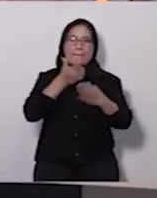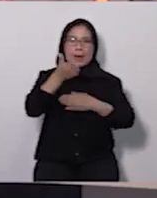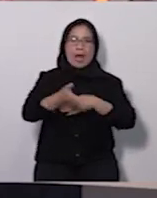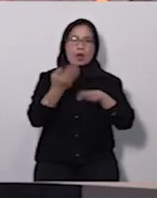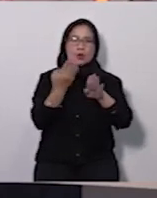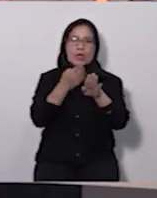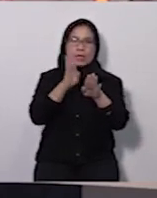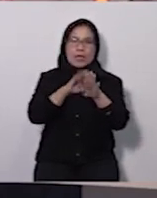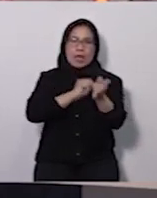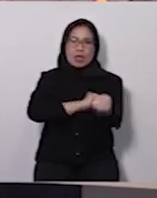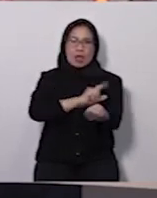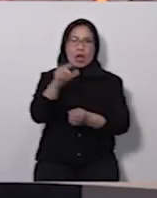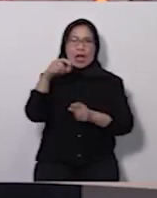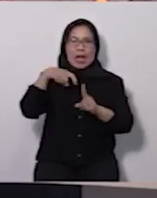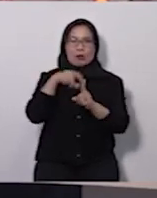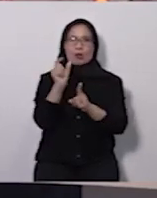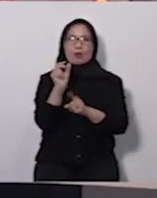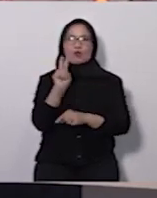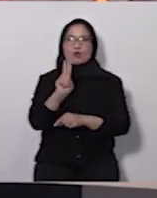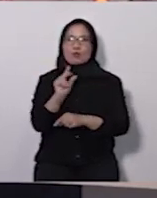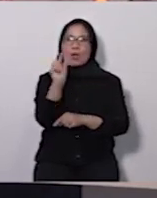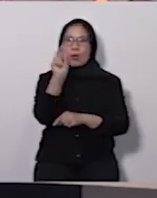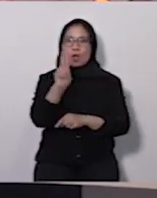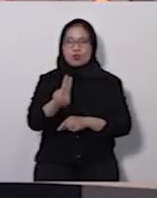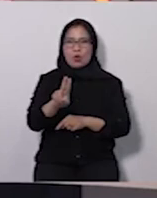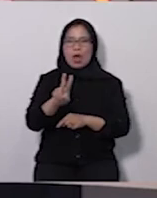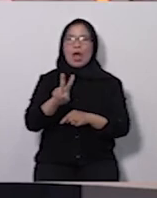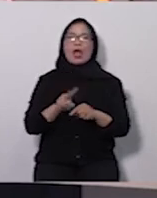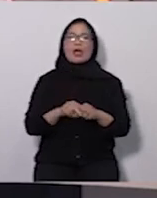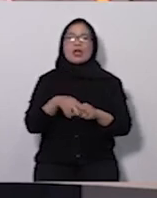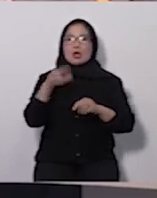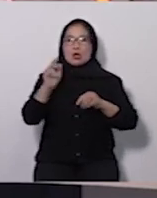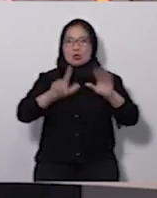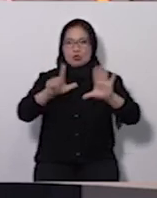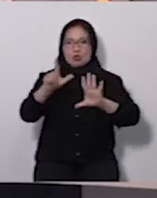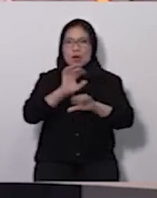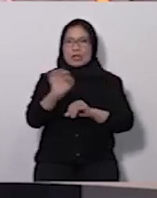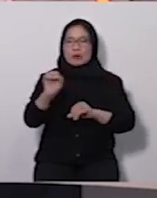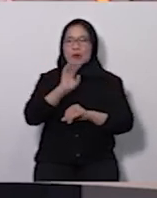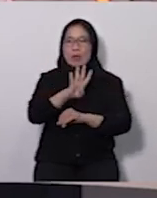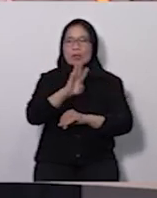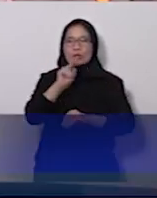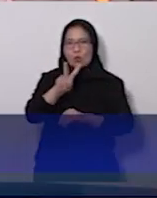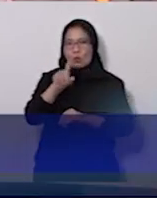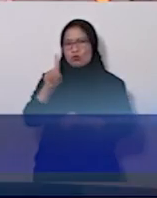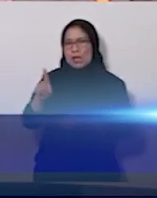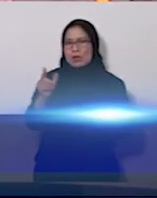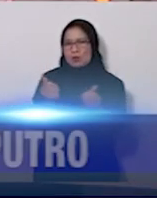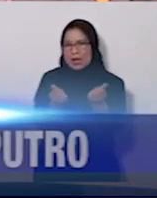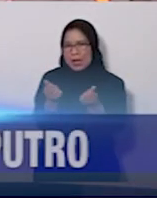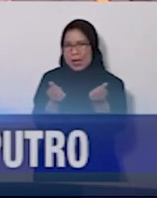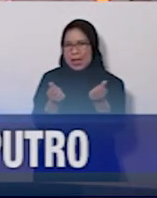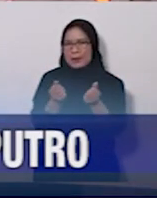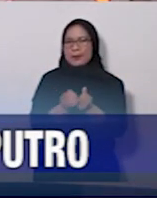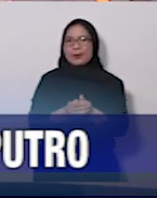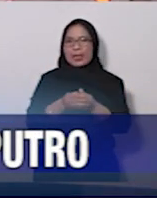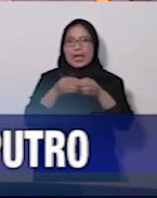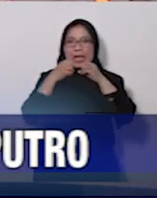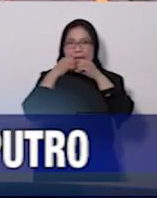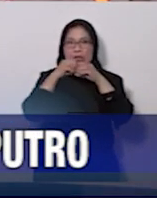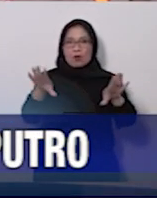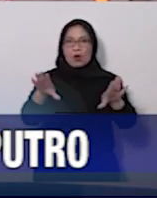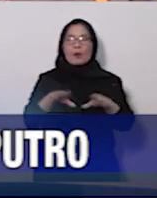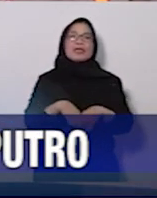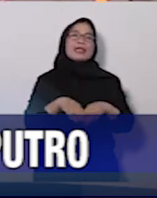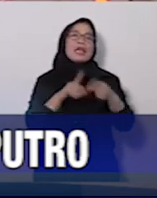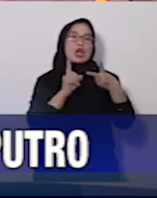gerbang tol kalihurip Utama 2 sebanyak 17.421 kendaraan informasi kedua